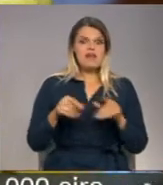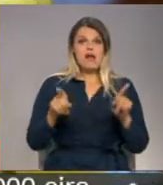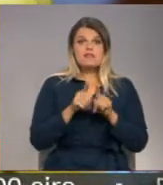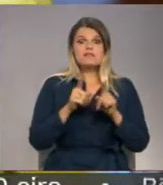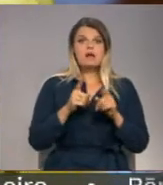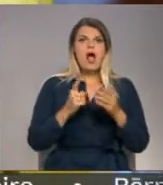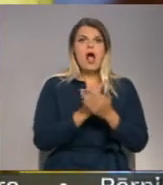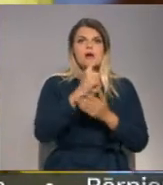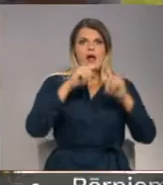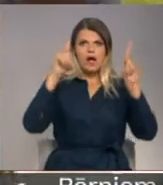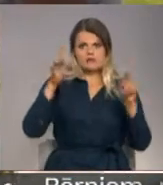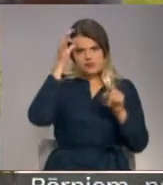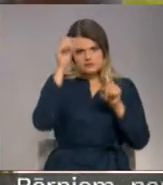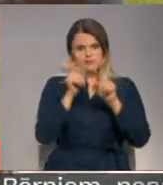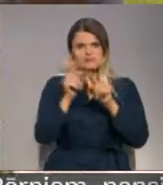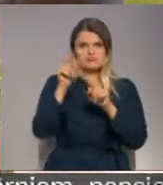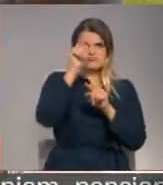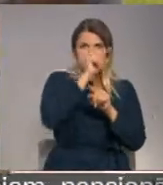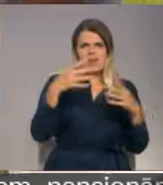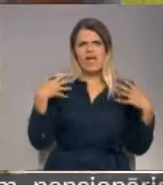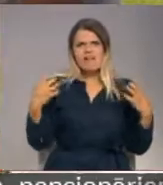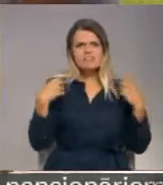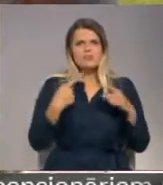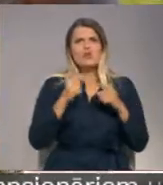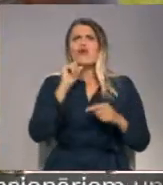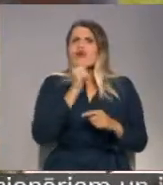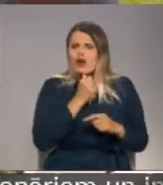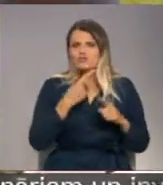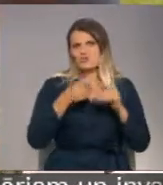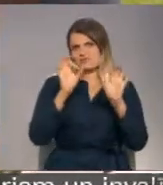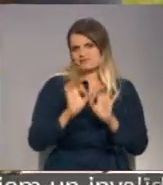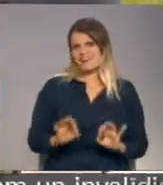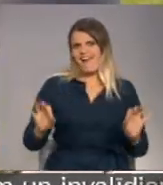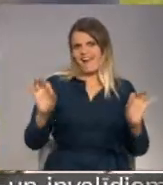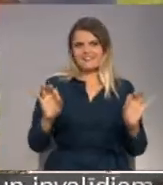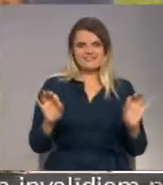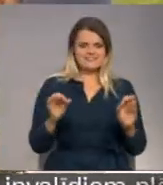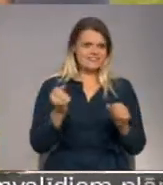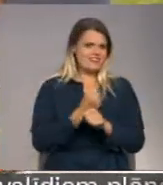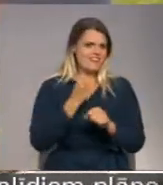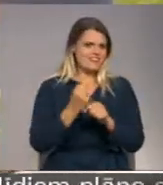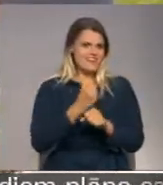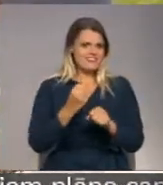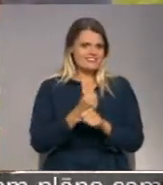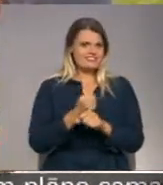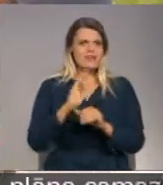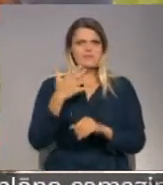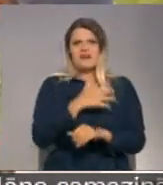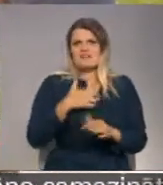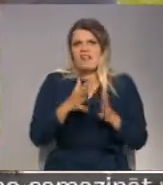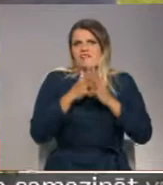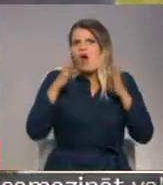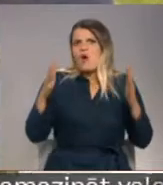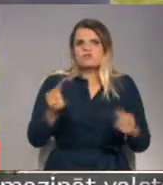ir, tā izbraucam veselīgi un garšīgi un smuki vēl pie tām iztaisīt, bet tur vajag daudz